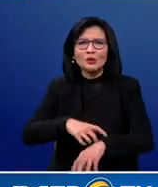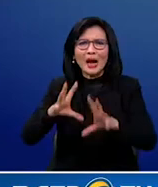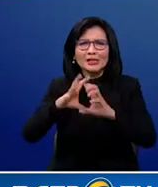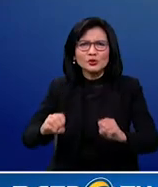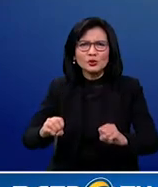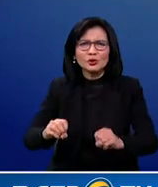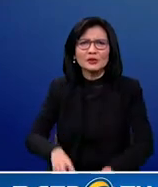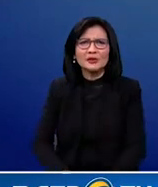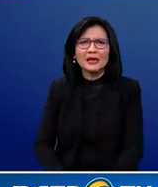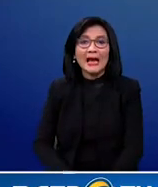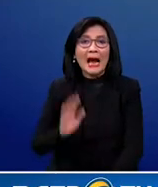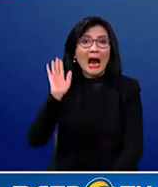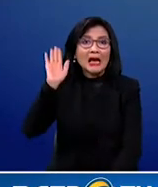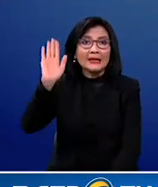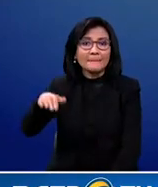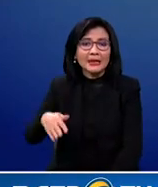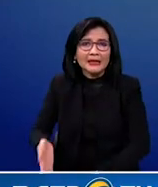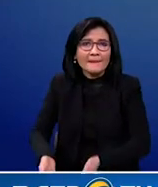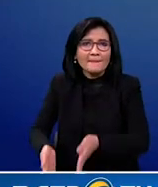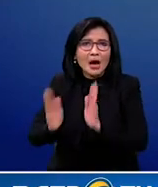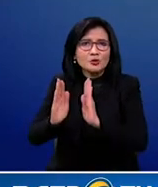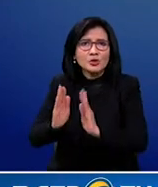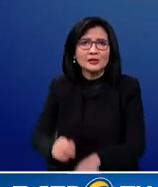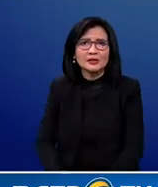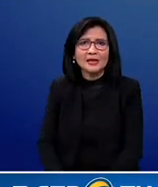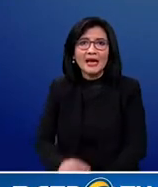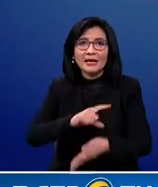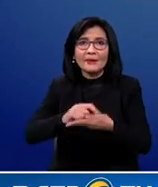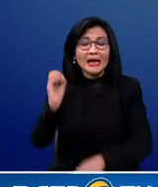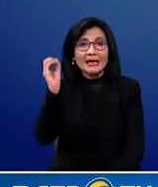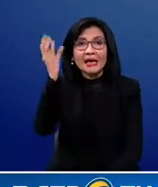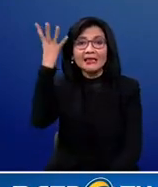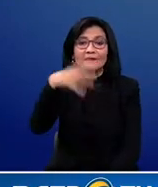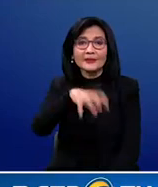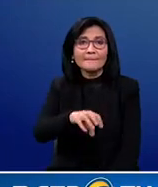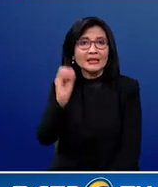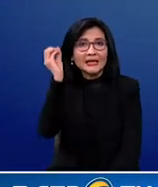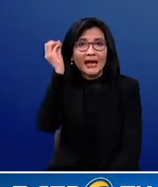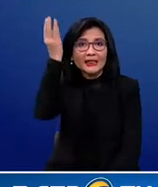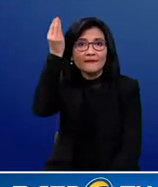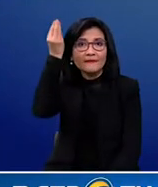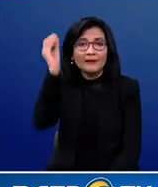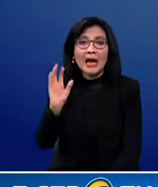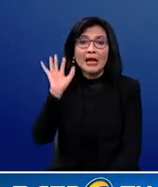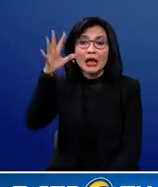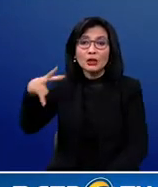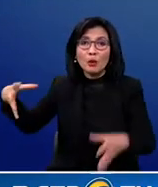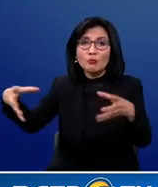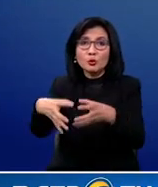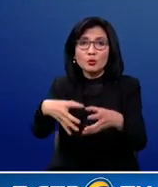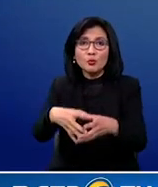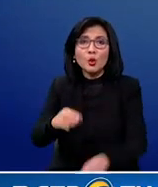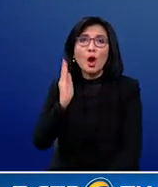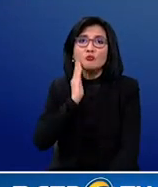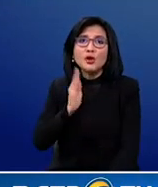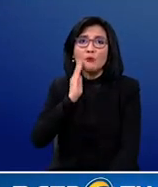depan kita ingin membangun yang namanya creative hub Pak jadi nanti di situ berkumpulnya anak-anak